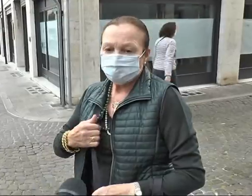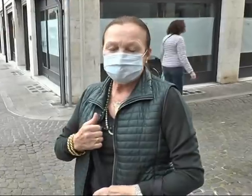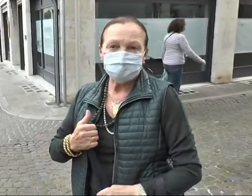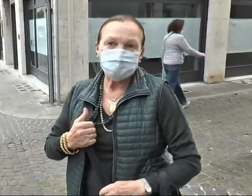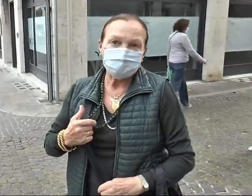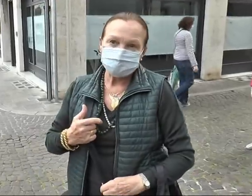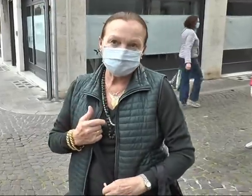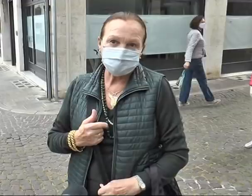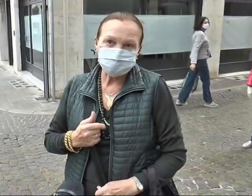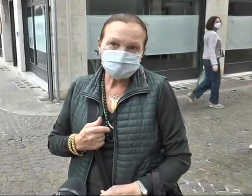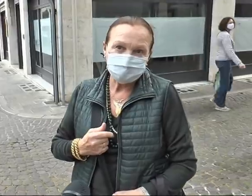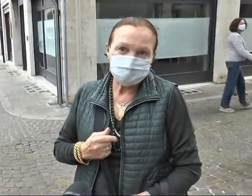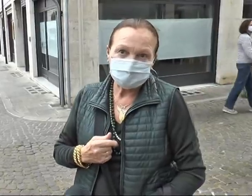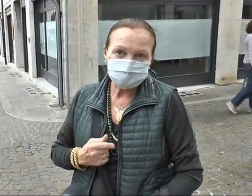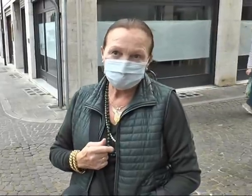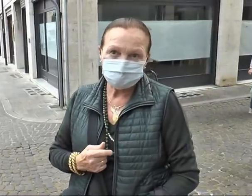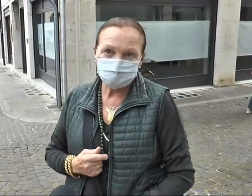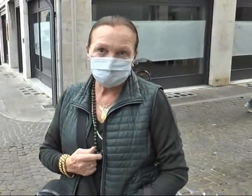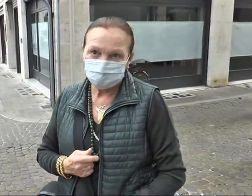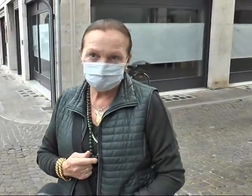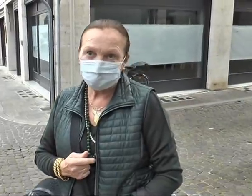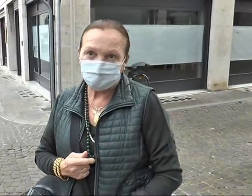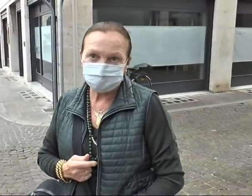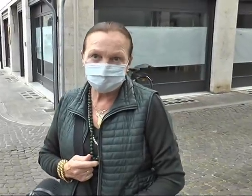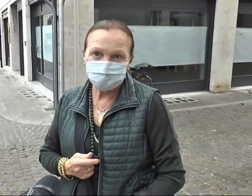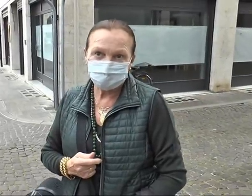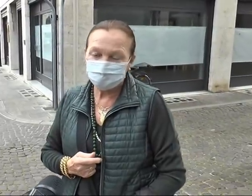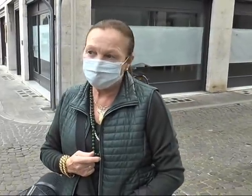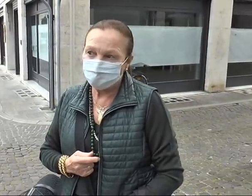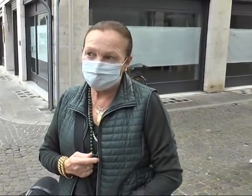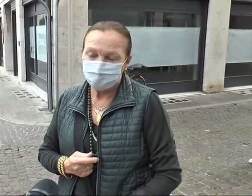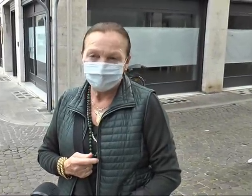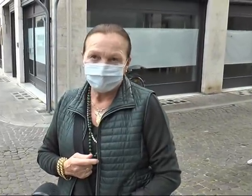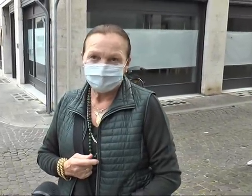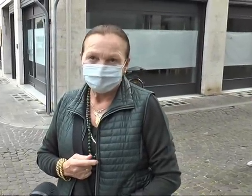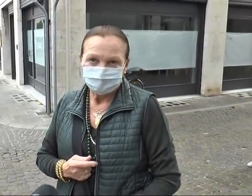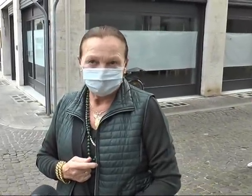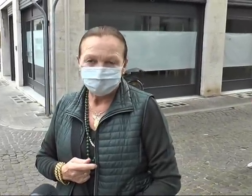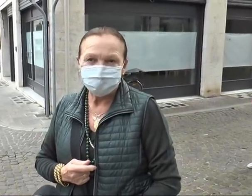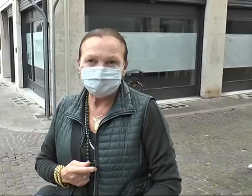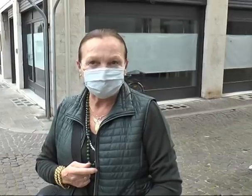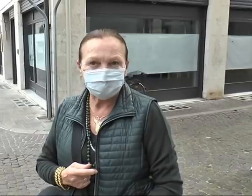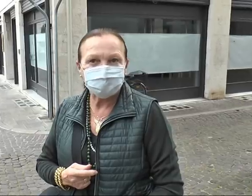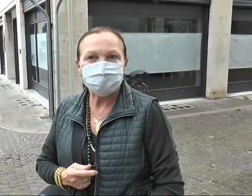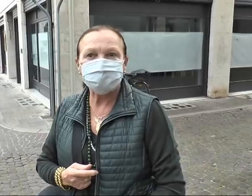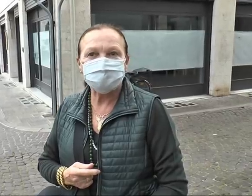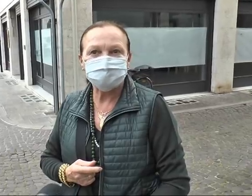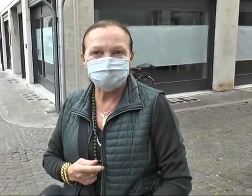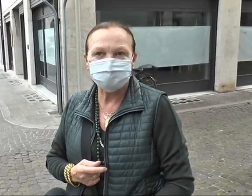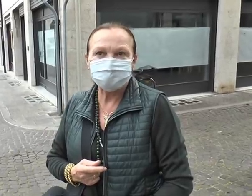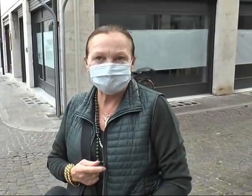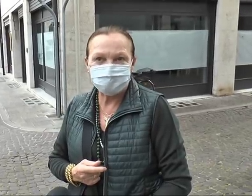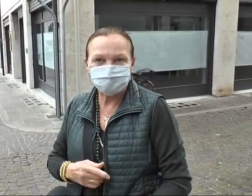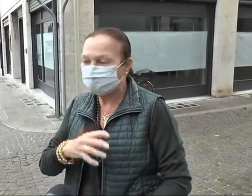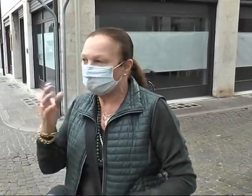penso che siano abbastanza giusta e vista la situazione direi tragica perché non è finito no come tutti